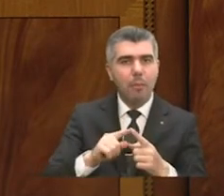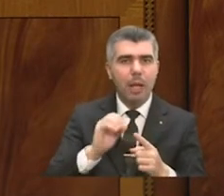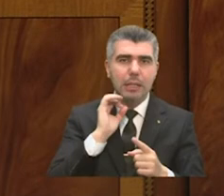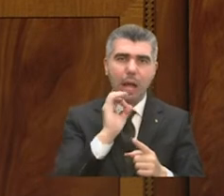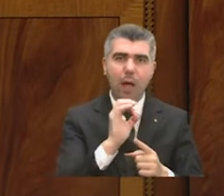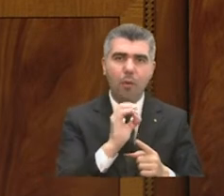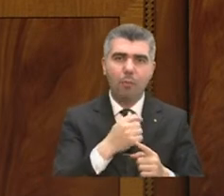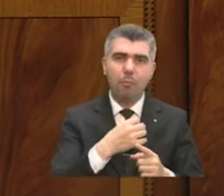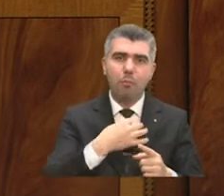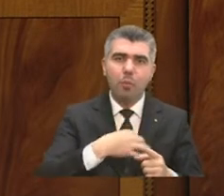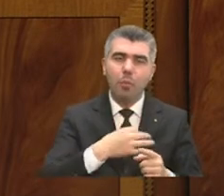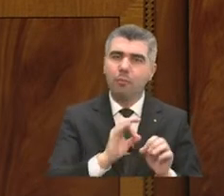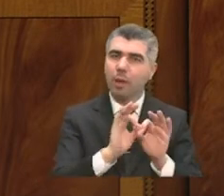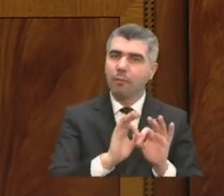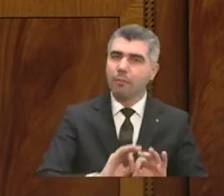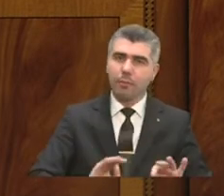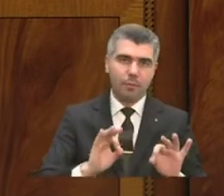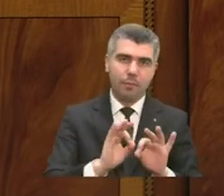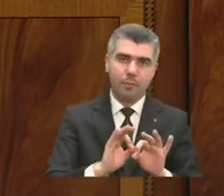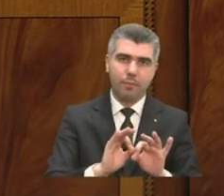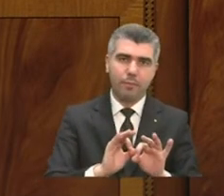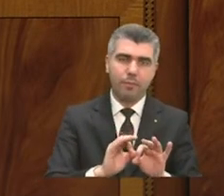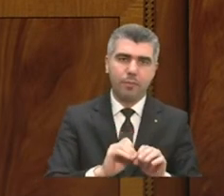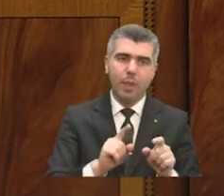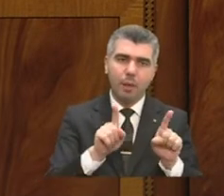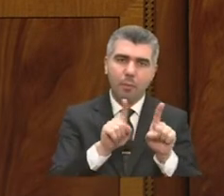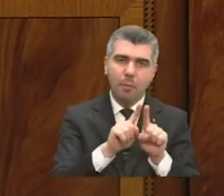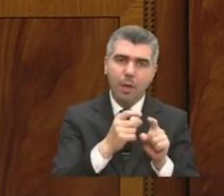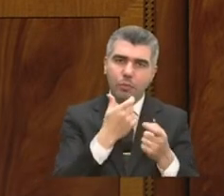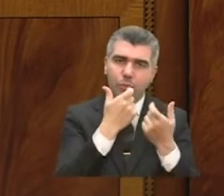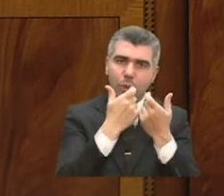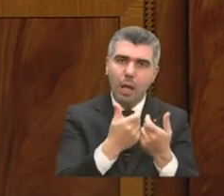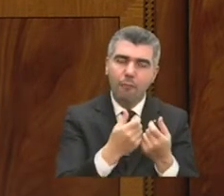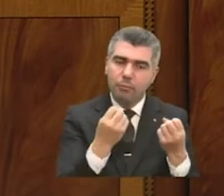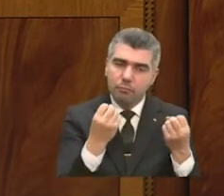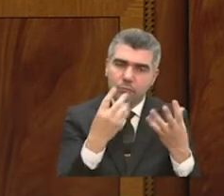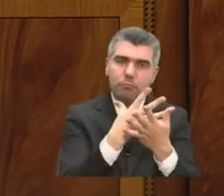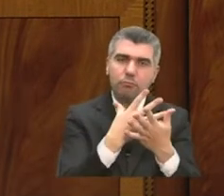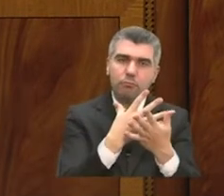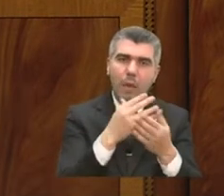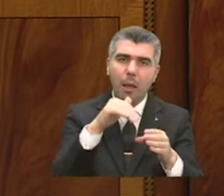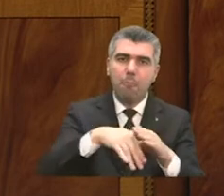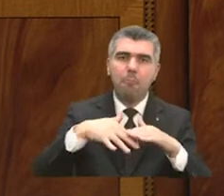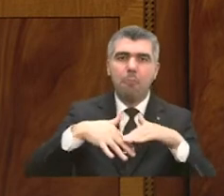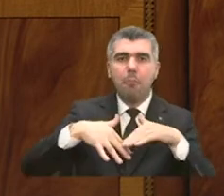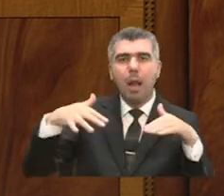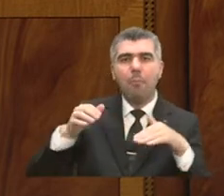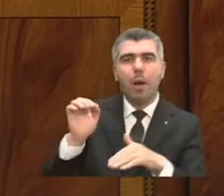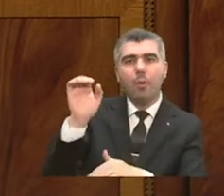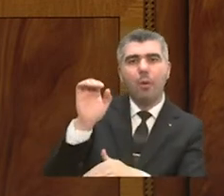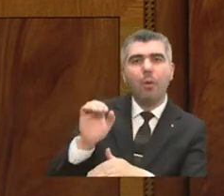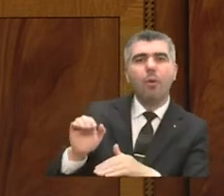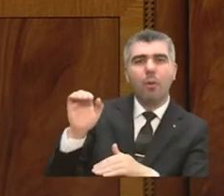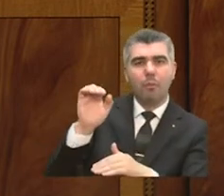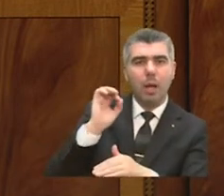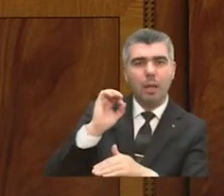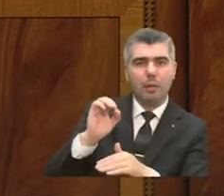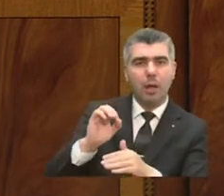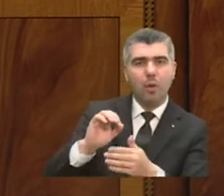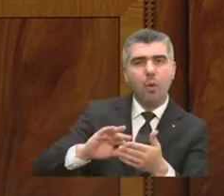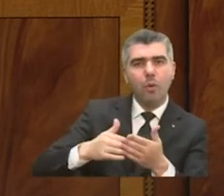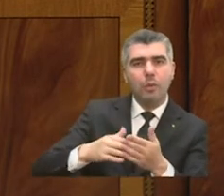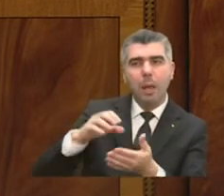ce n'est, ne l'a jamais construite sur des intérêts